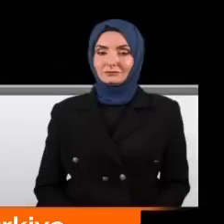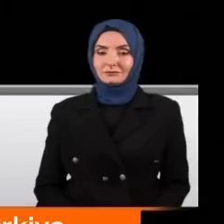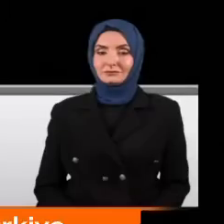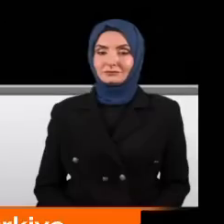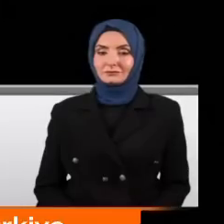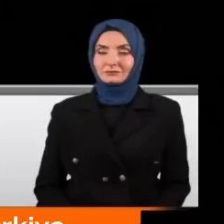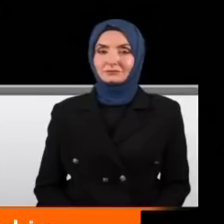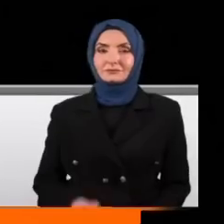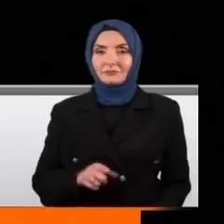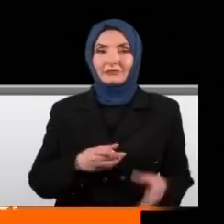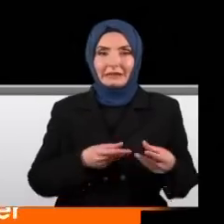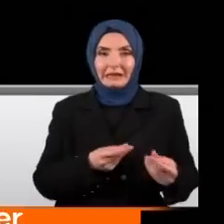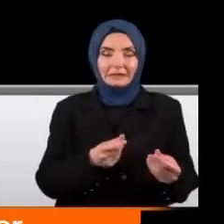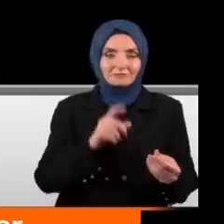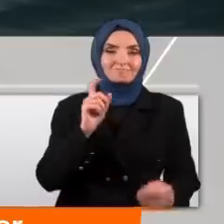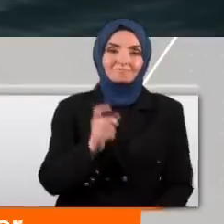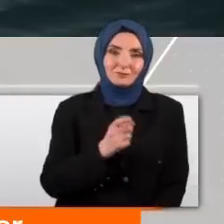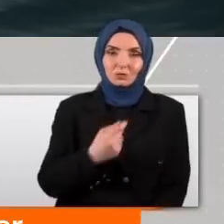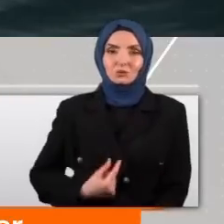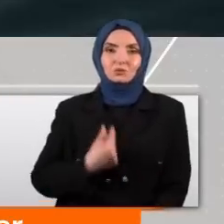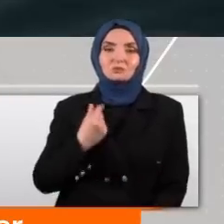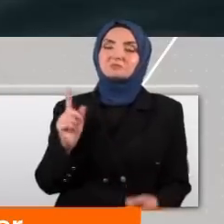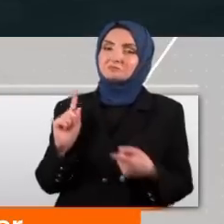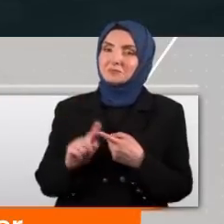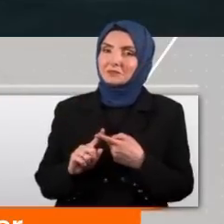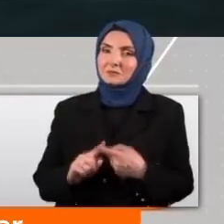enkaz bulunduğu umutlar tükendi